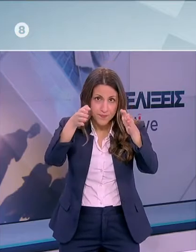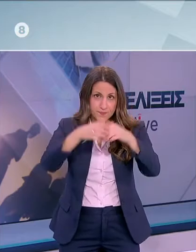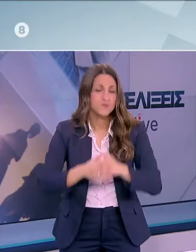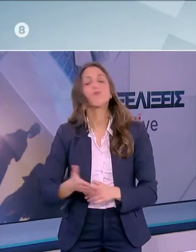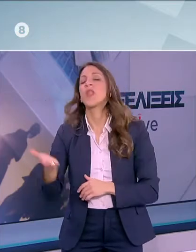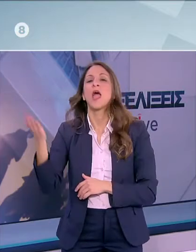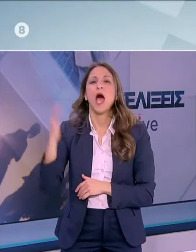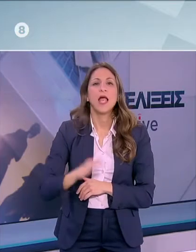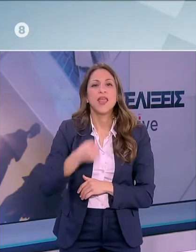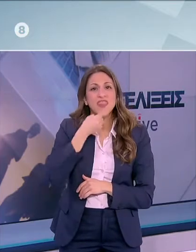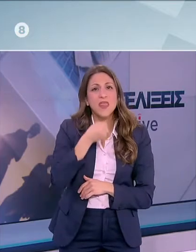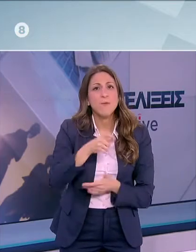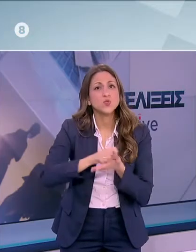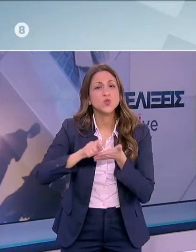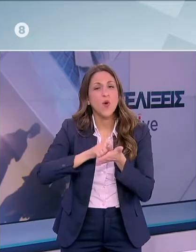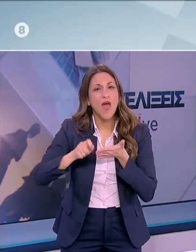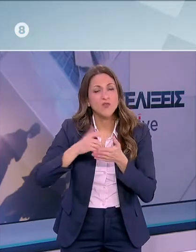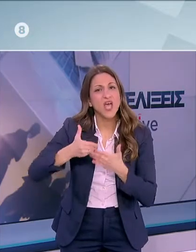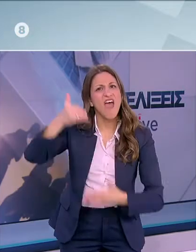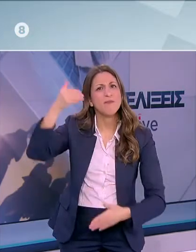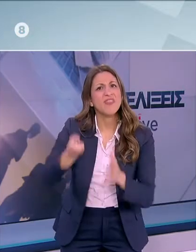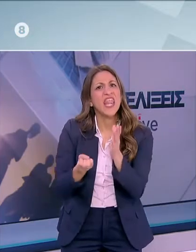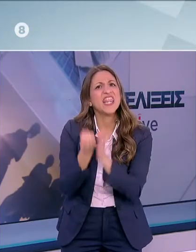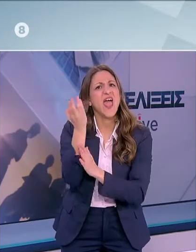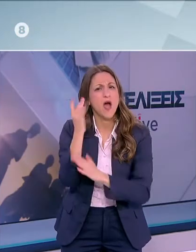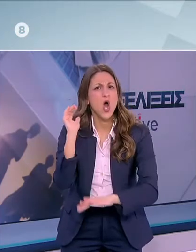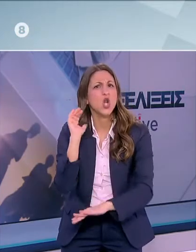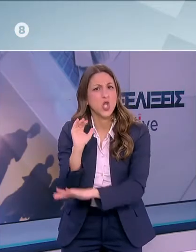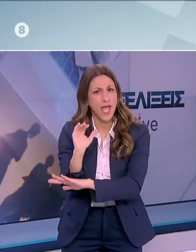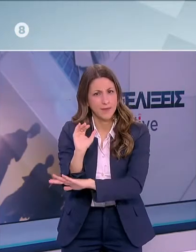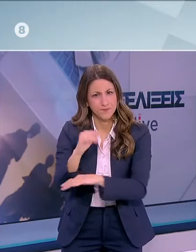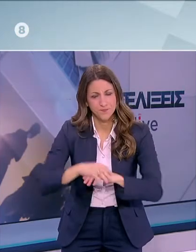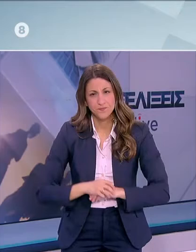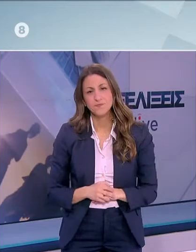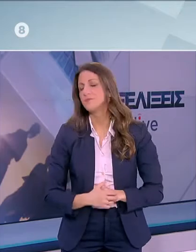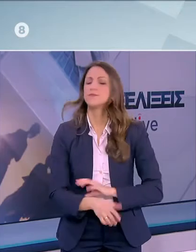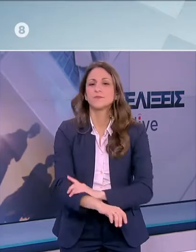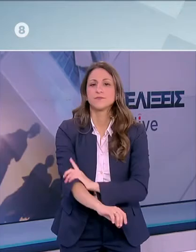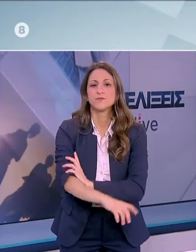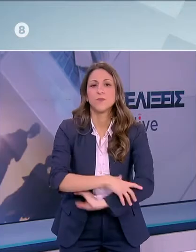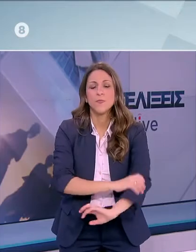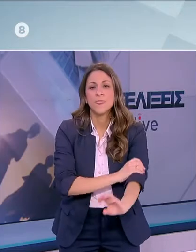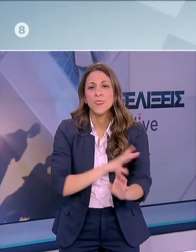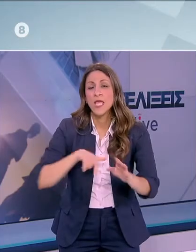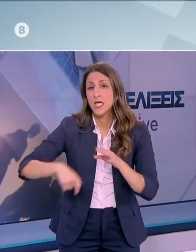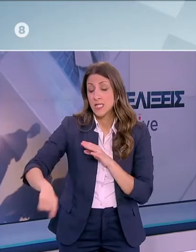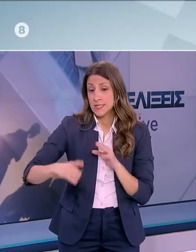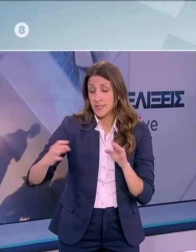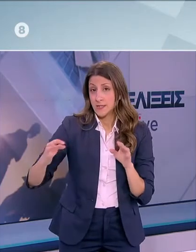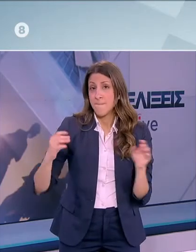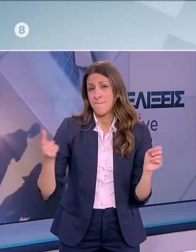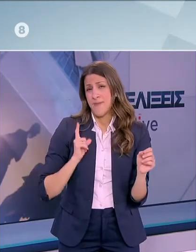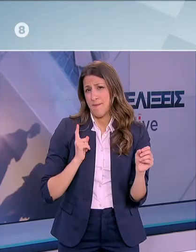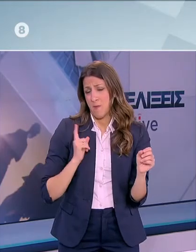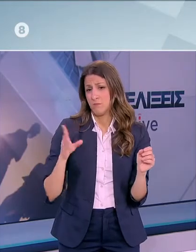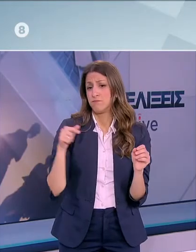κυρία Γαϊτανίδη από την εφημερίδα Τα Νέα. Υπάρχει περίπτωση το δεύτερο κύμα να μας εκπλήξει και να έρθει στη χώρα μας νωρίτερα από το